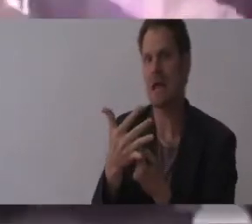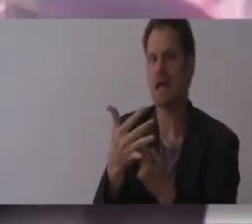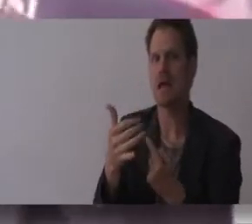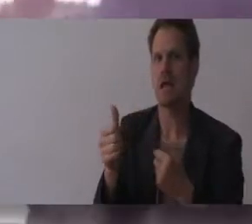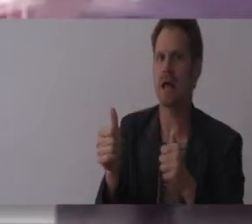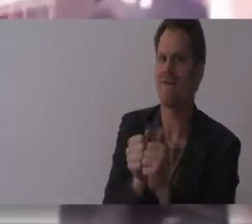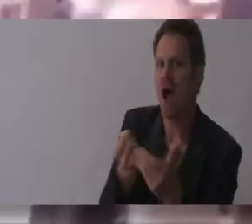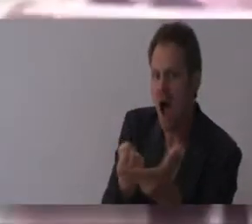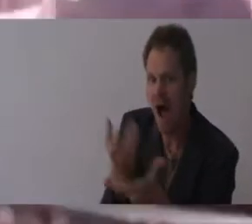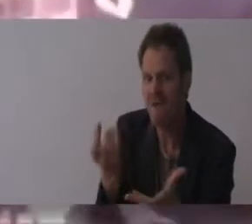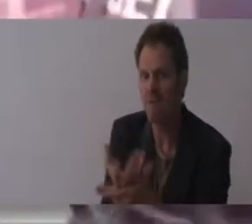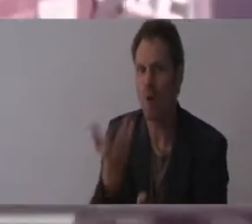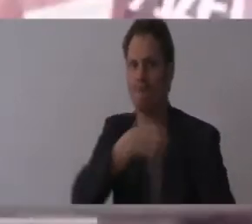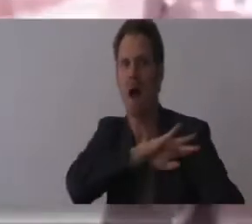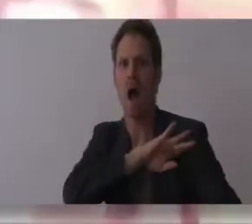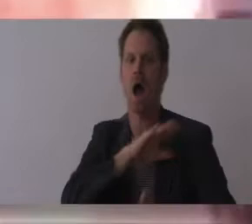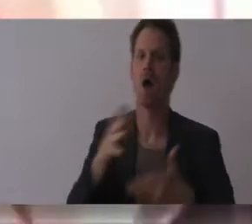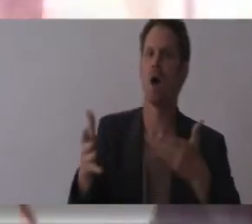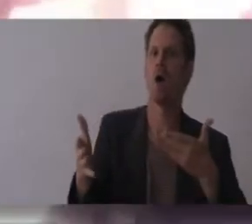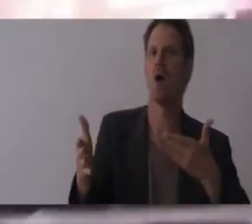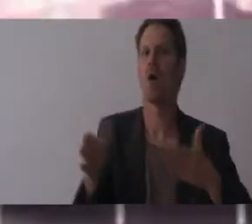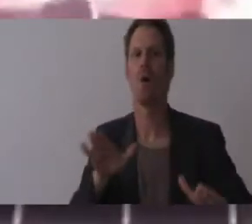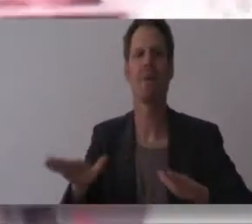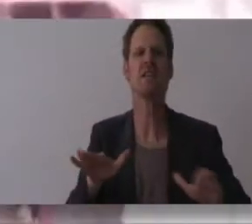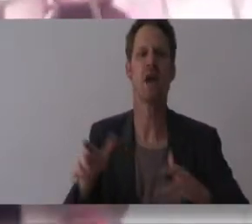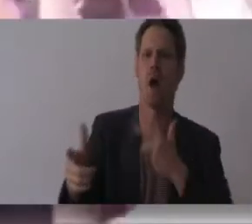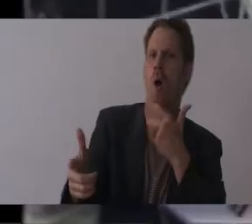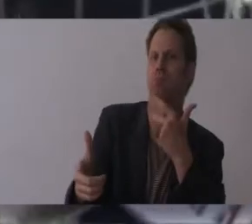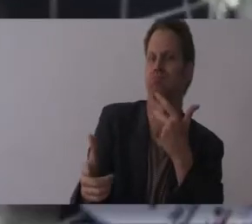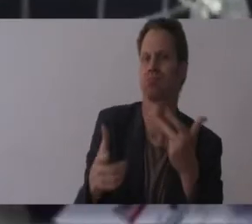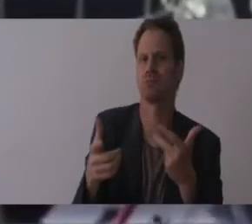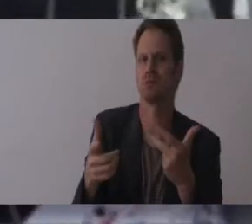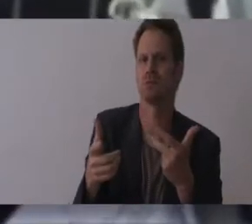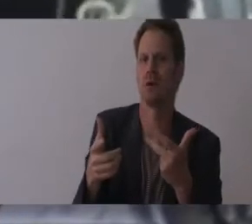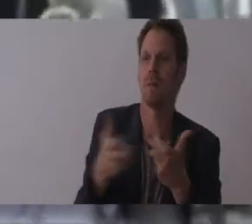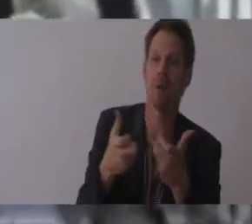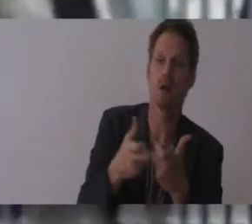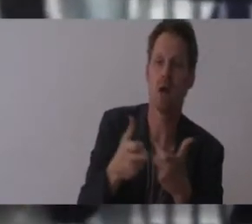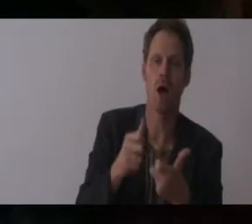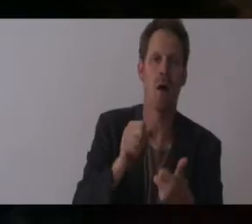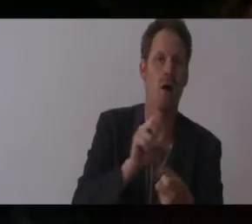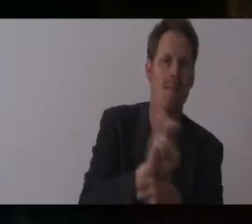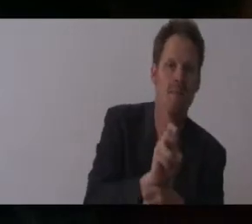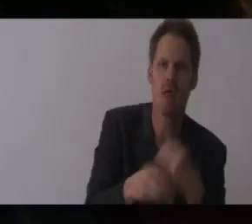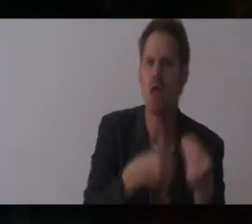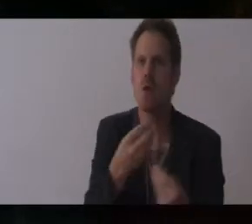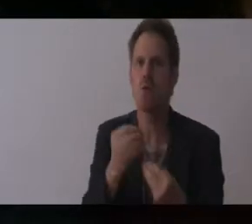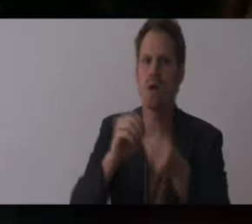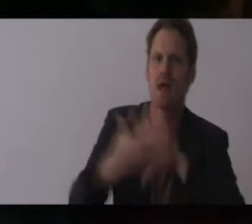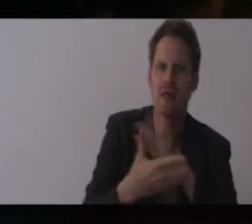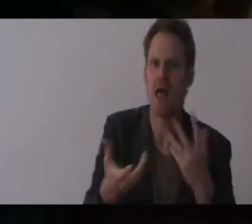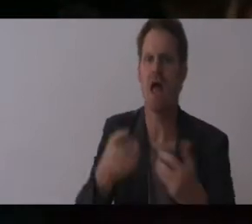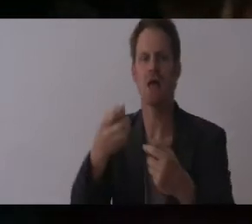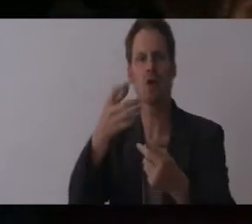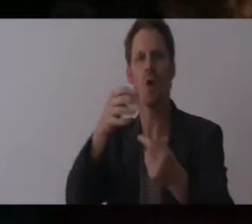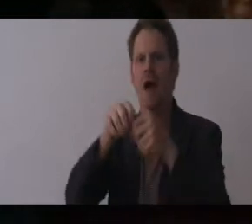vit, où toutes les informations passent essentiellement par les médias. C'est quelque chose qui se voit, c'est les médias, papiers, Internet, les réseaux sociaux,